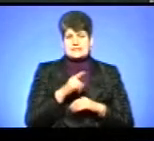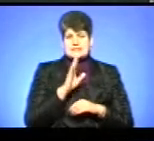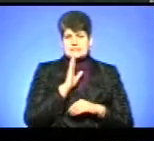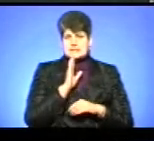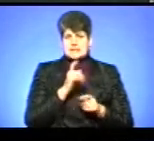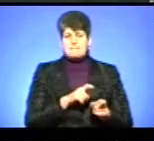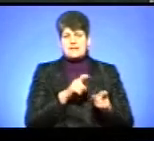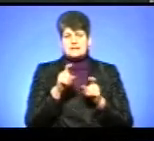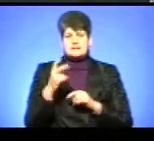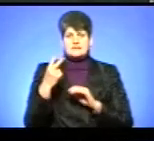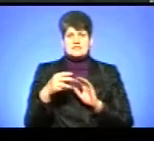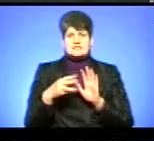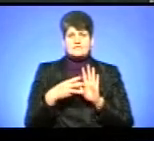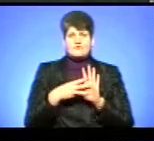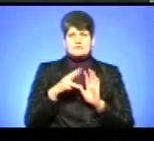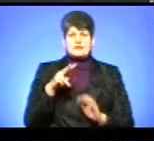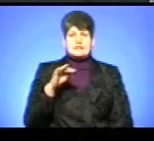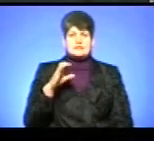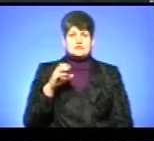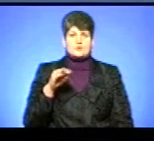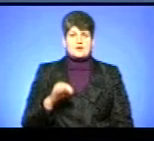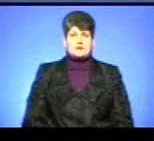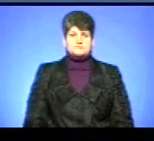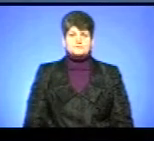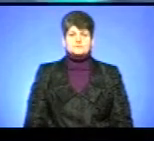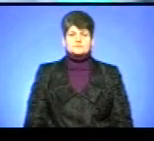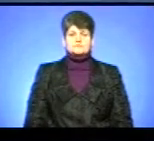Курдупель перенесли на 28 листопада.